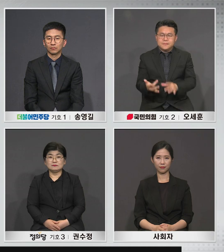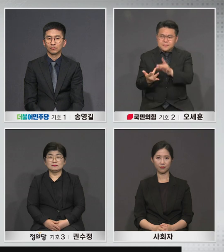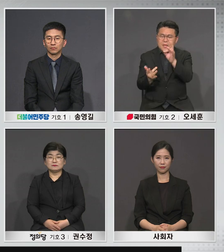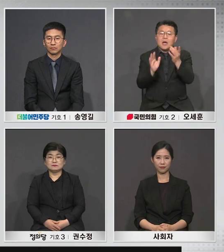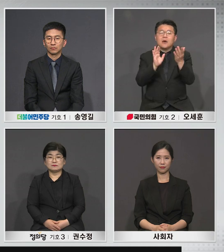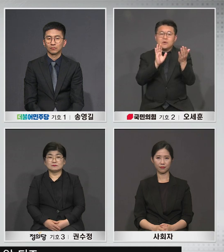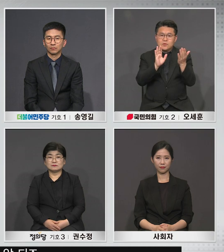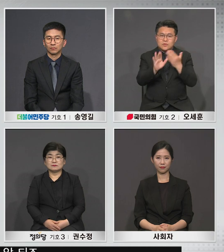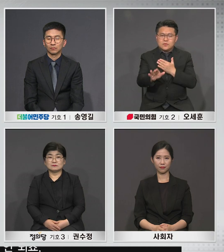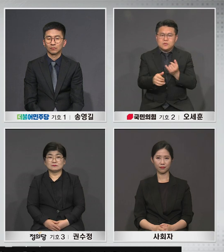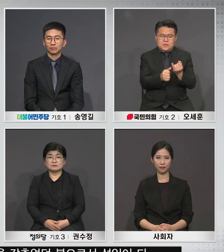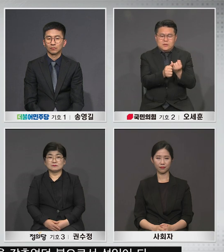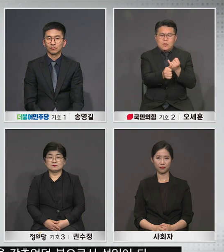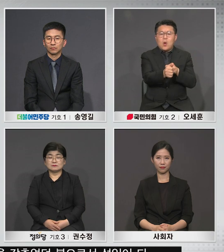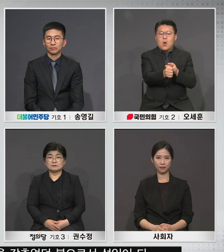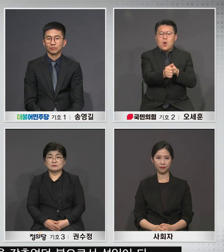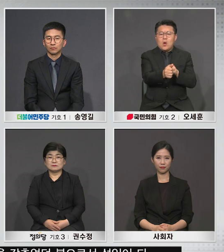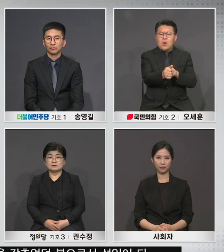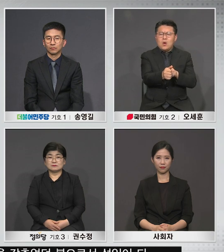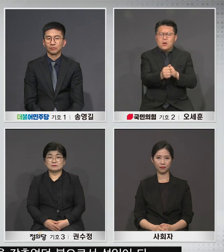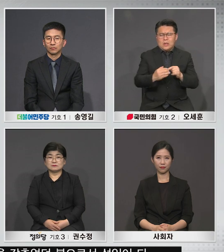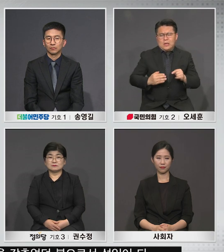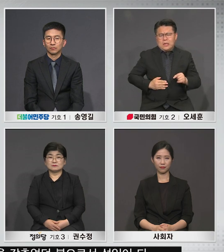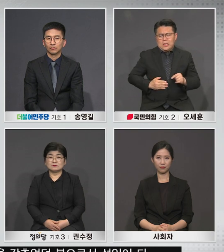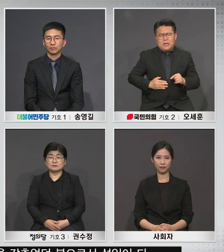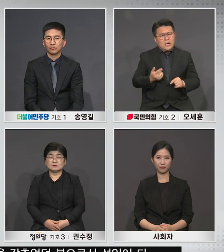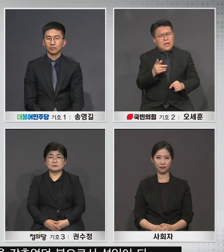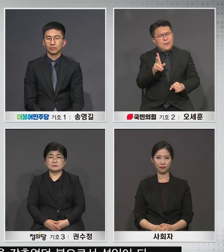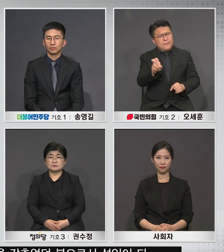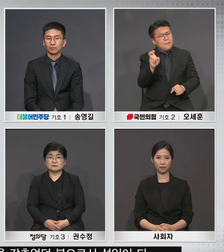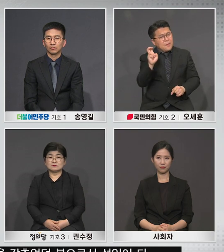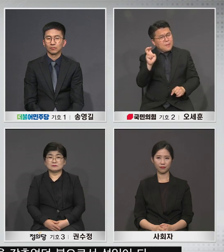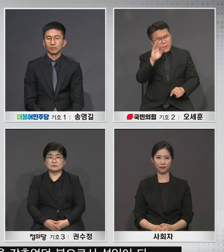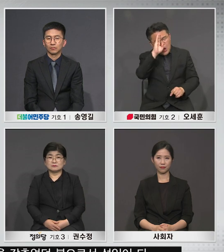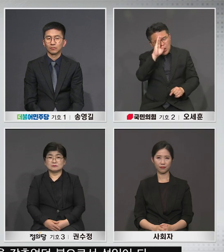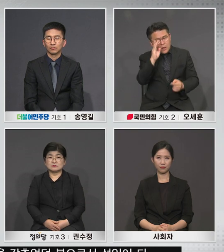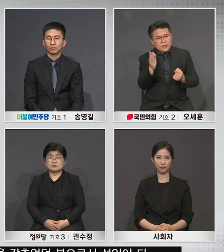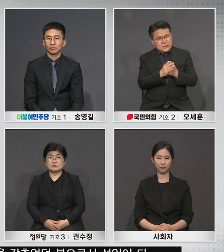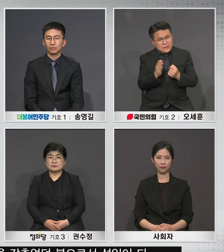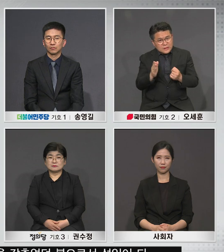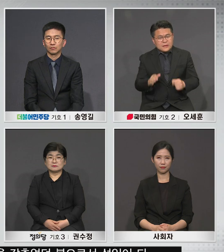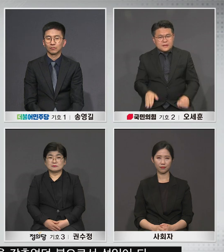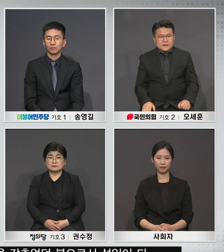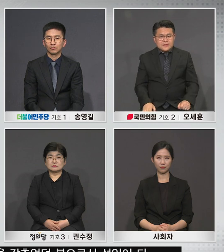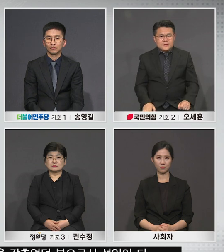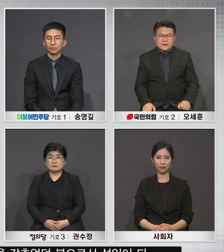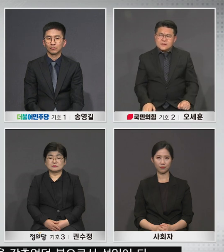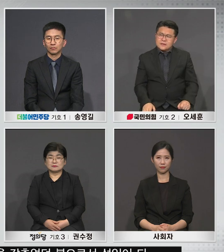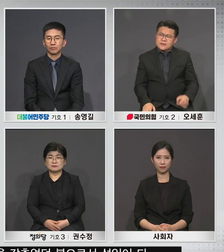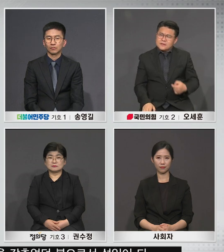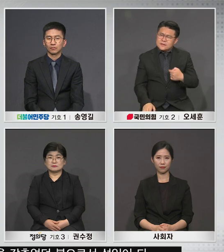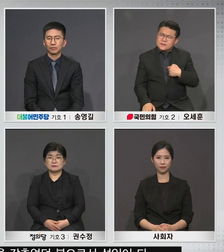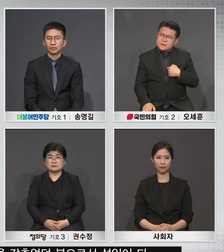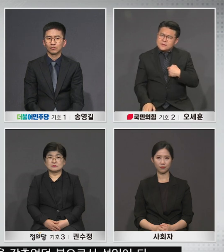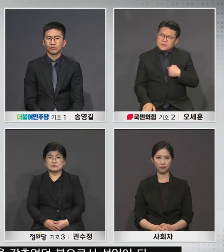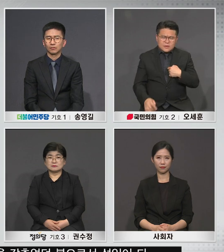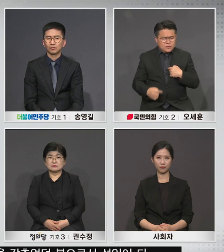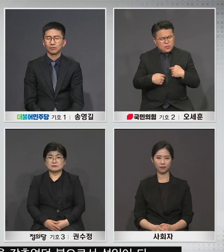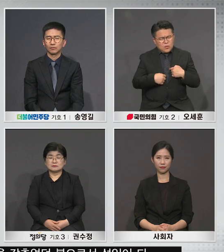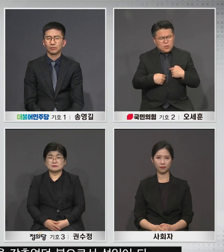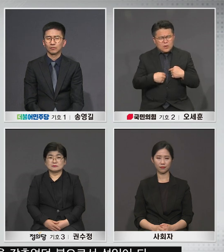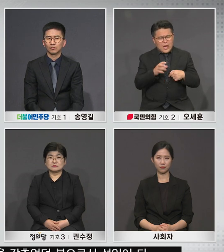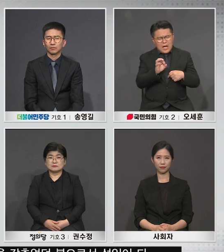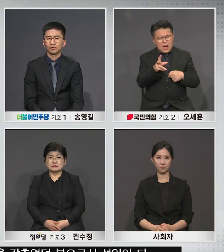직후에 남편분이 아마 간암이었을 겁니다. 그래서 최장암인지 하여튼